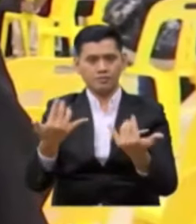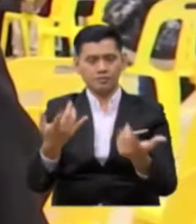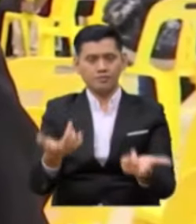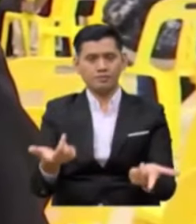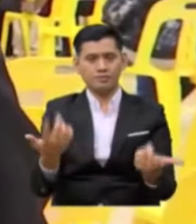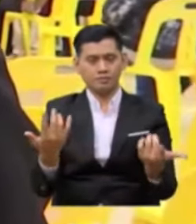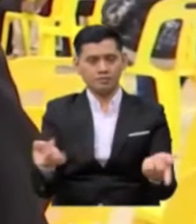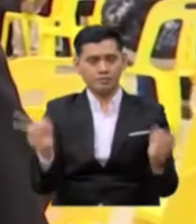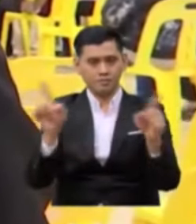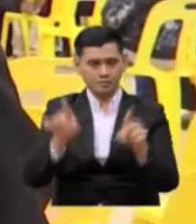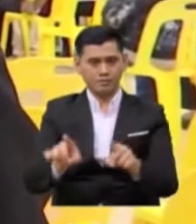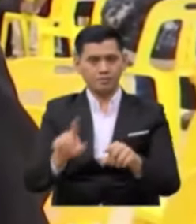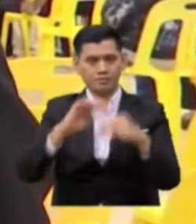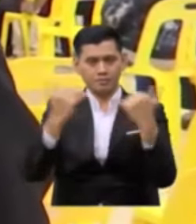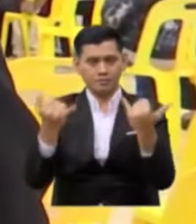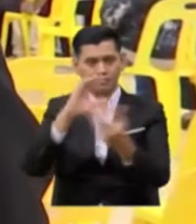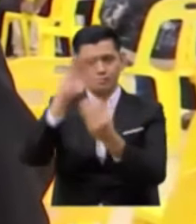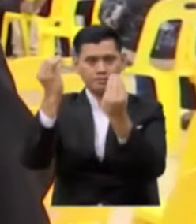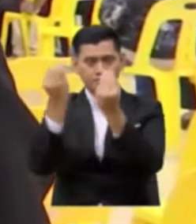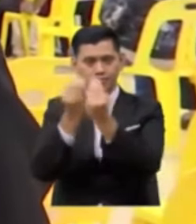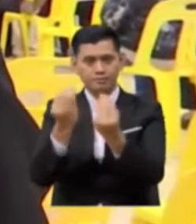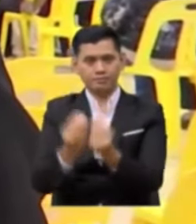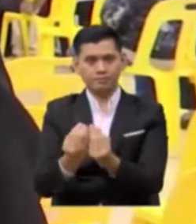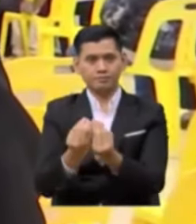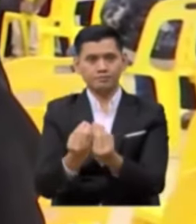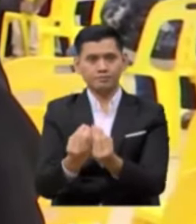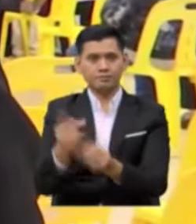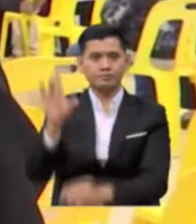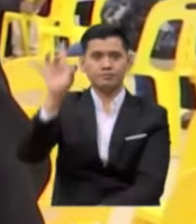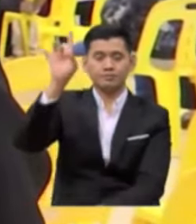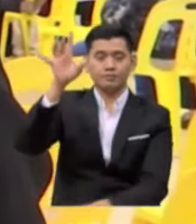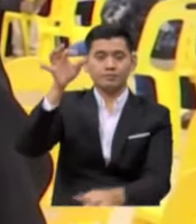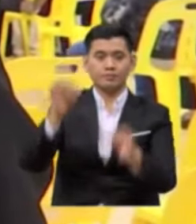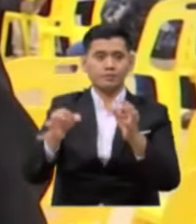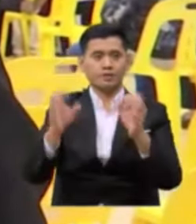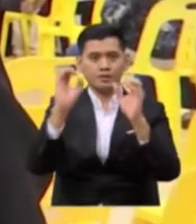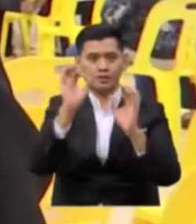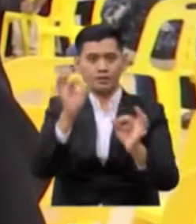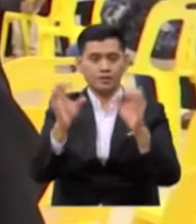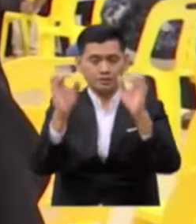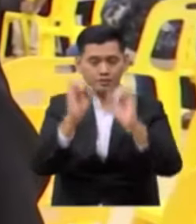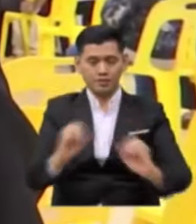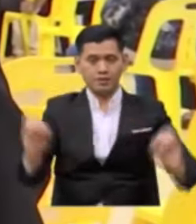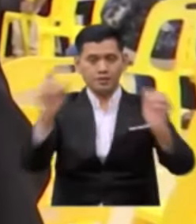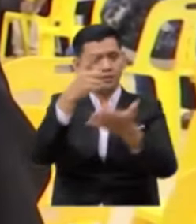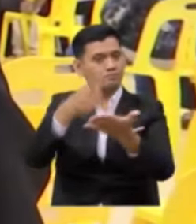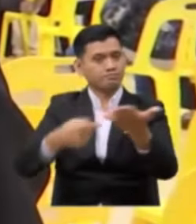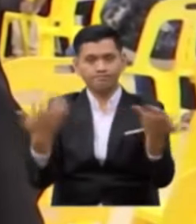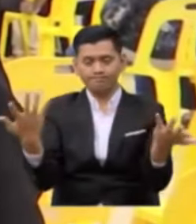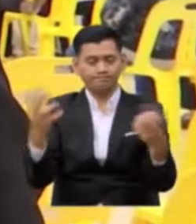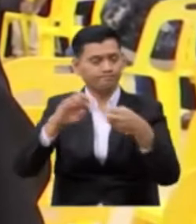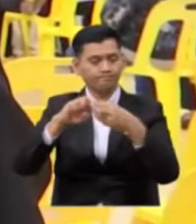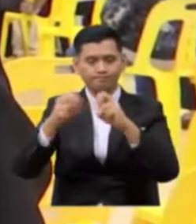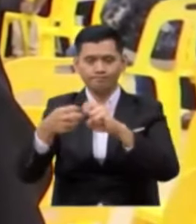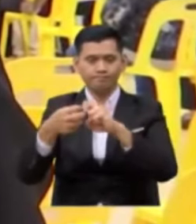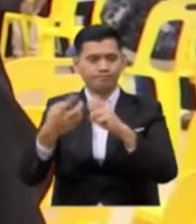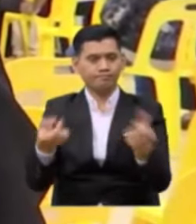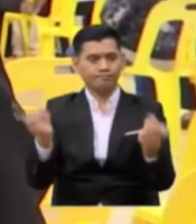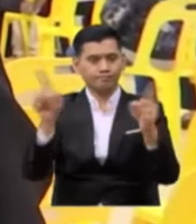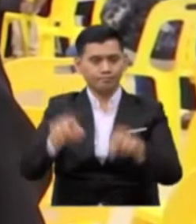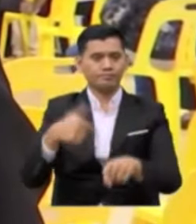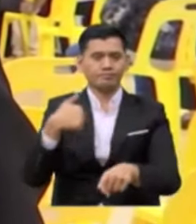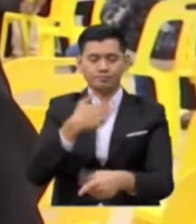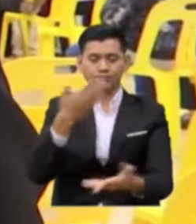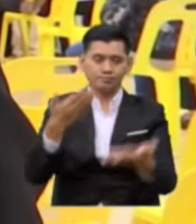berlangsung dan sedang dikiralah sekarang ini. Dan insyaAllah sekiranya tidak ada apa-apa masalah,